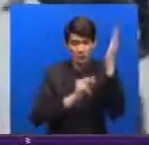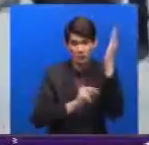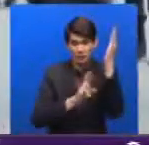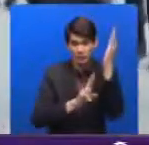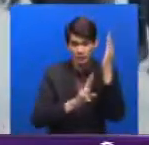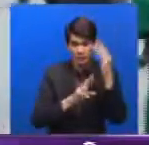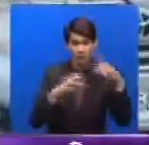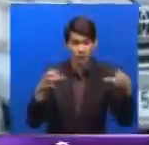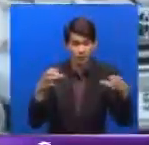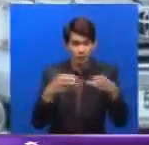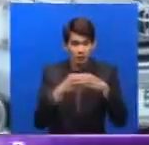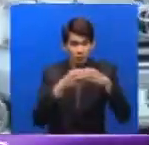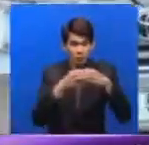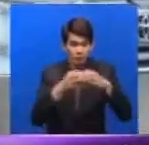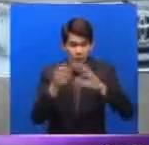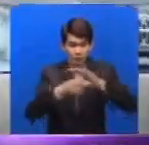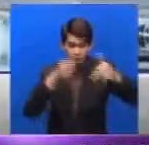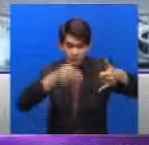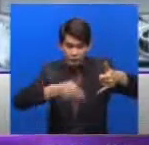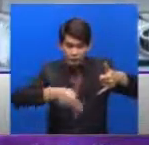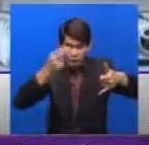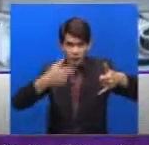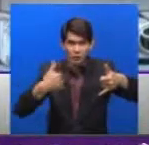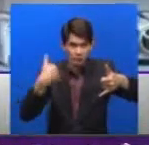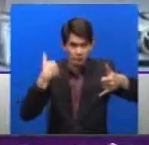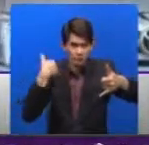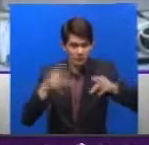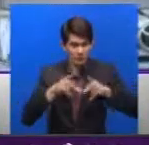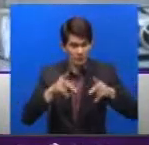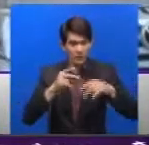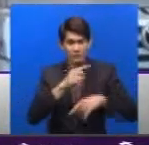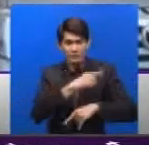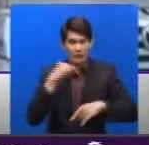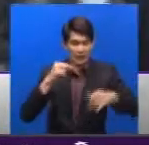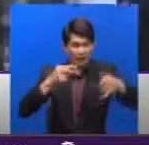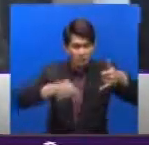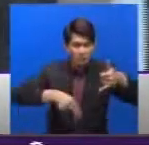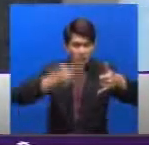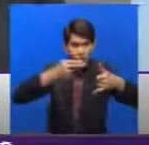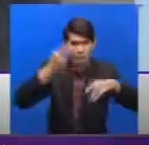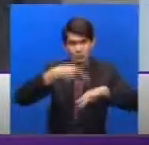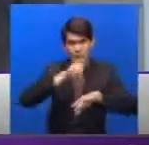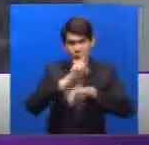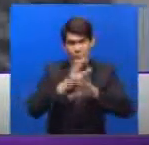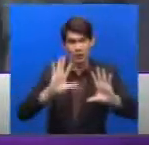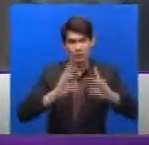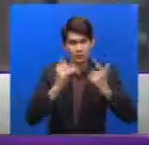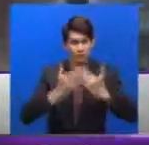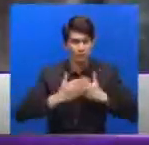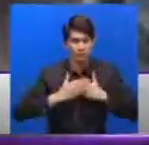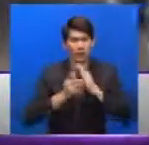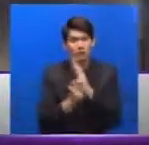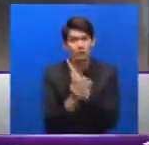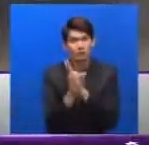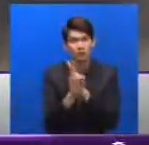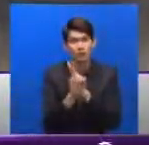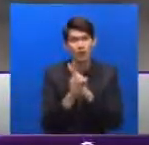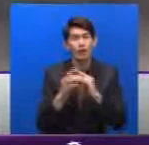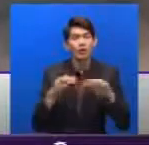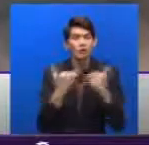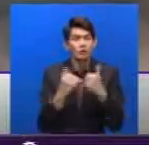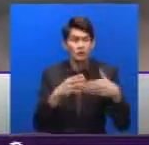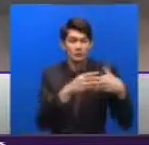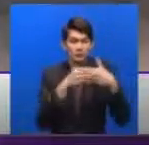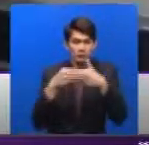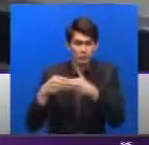1ในทีมสังหารและผู้ต้องหาคดีร่วมกันพยายามฆ่านายขวัญชัยไพรพนาประธานชมรมคนรักอุดรถูกตำรวจคุม